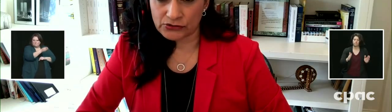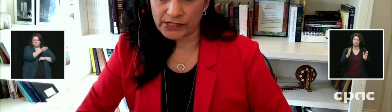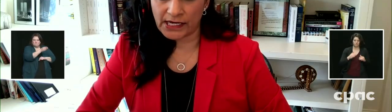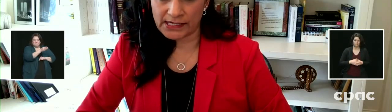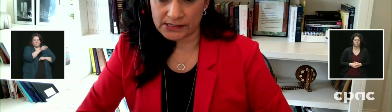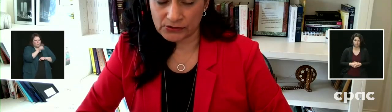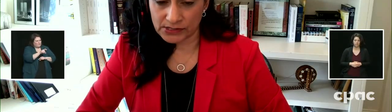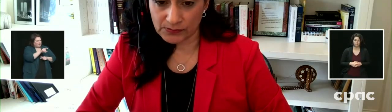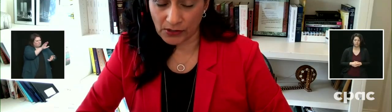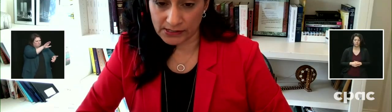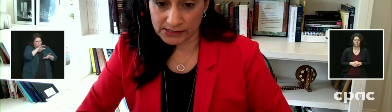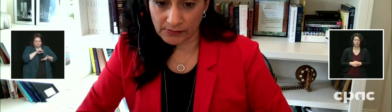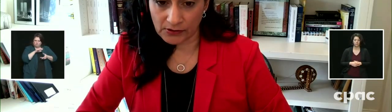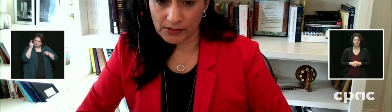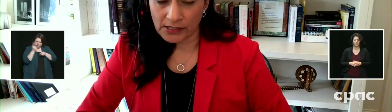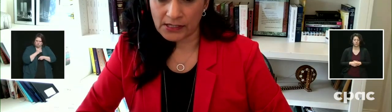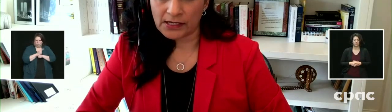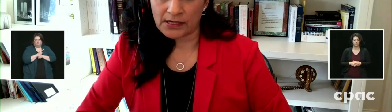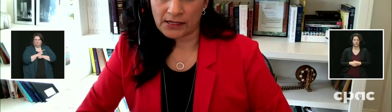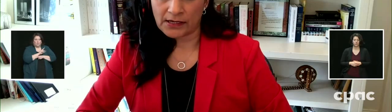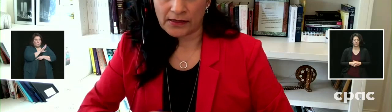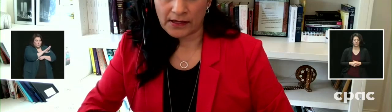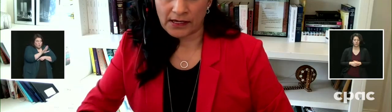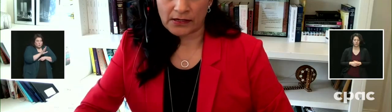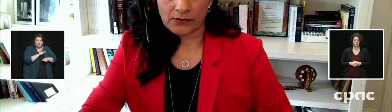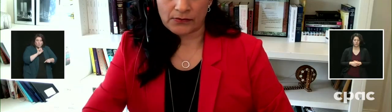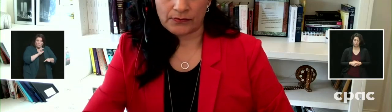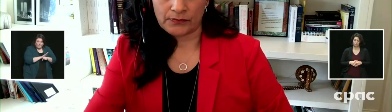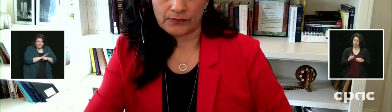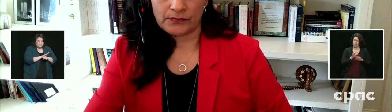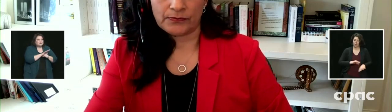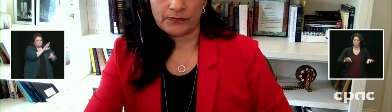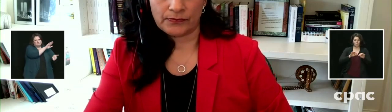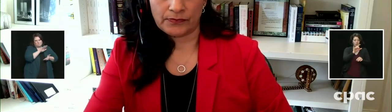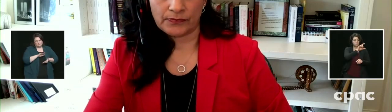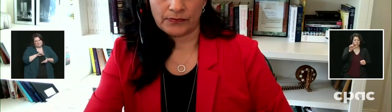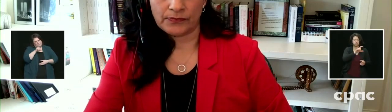this country as soon as possible. Thank you.